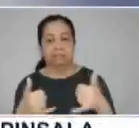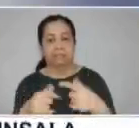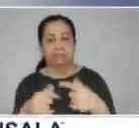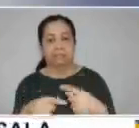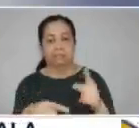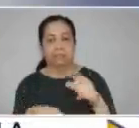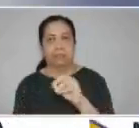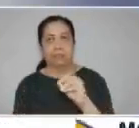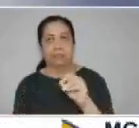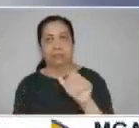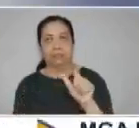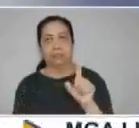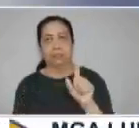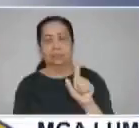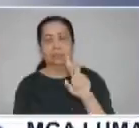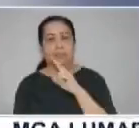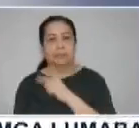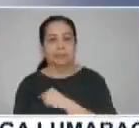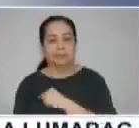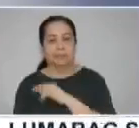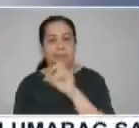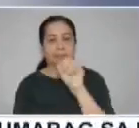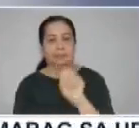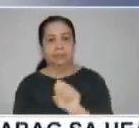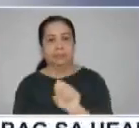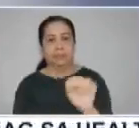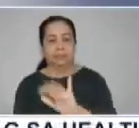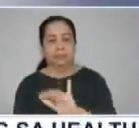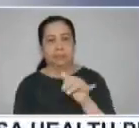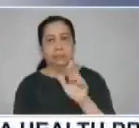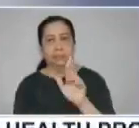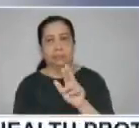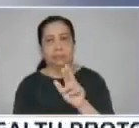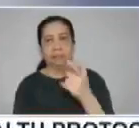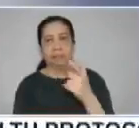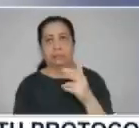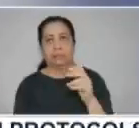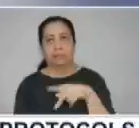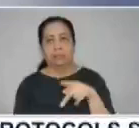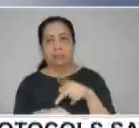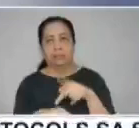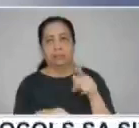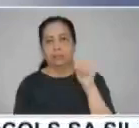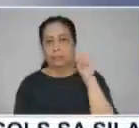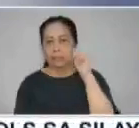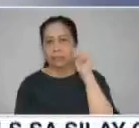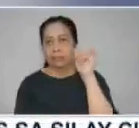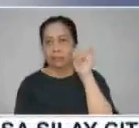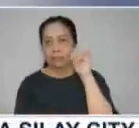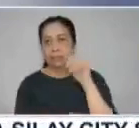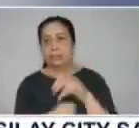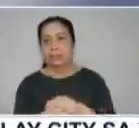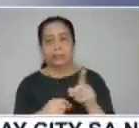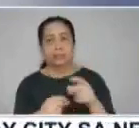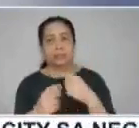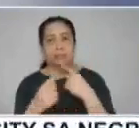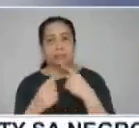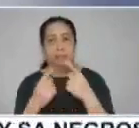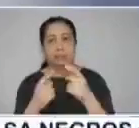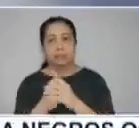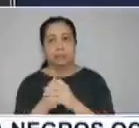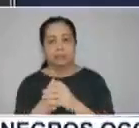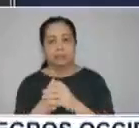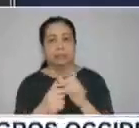November 21 hanggang December ito pa ang schedule ng 31st SEA Games, ngayon pa lang ay nais nang buksan ni Cuarto ang usaping ito sa kampo ni